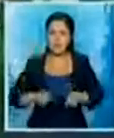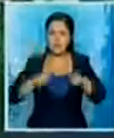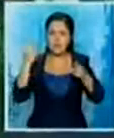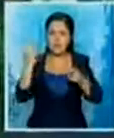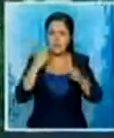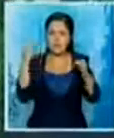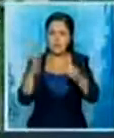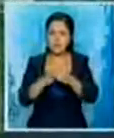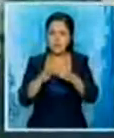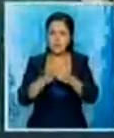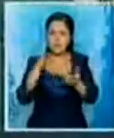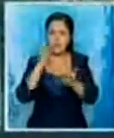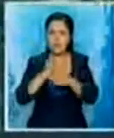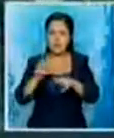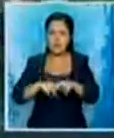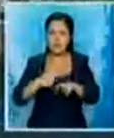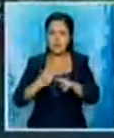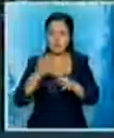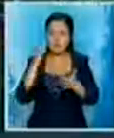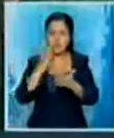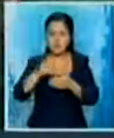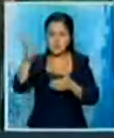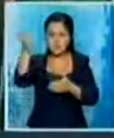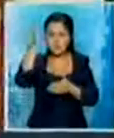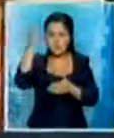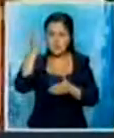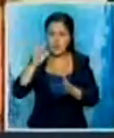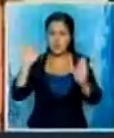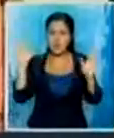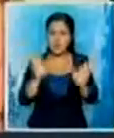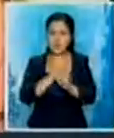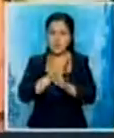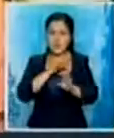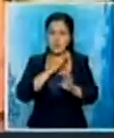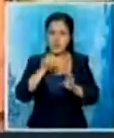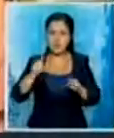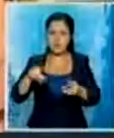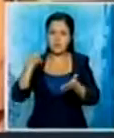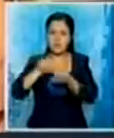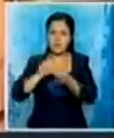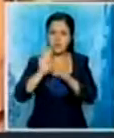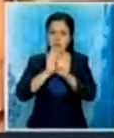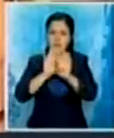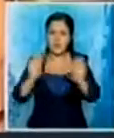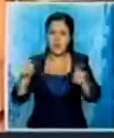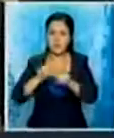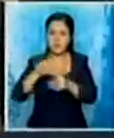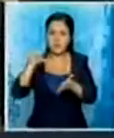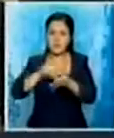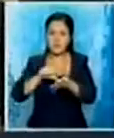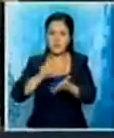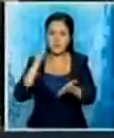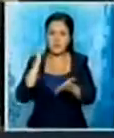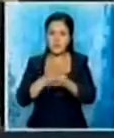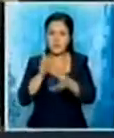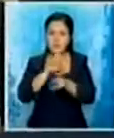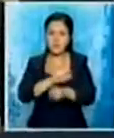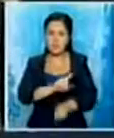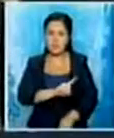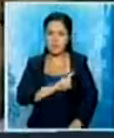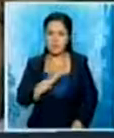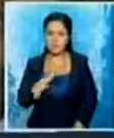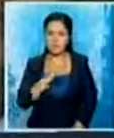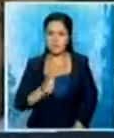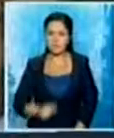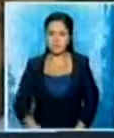коллектива. Причем один из них – академический хор местного университета культуры и искусств. То есть многие участники уже выходят именно на профессиональный